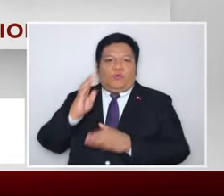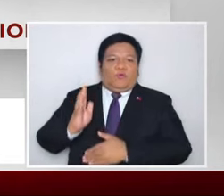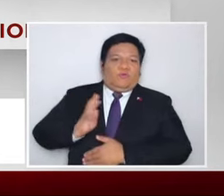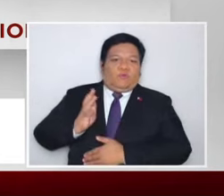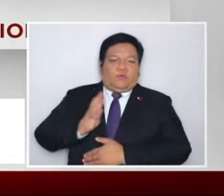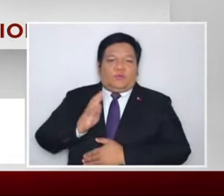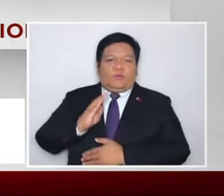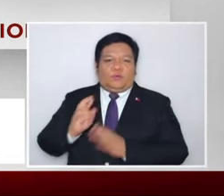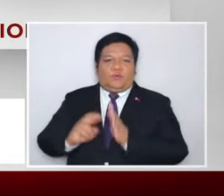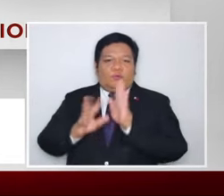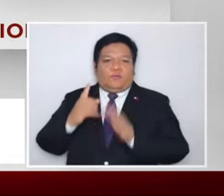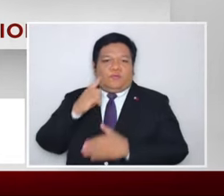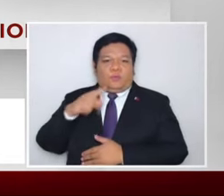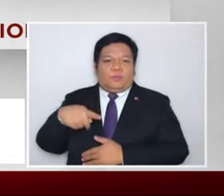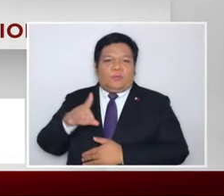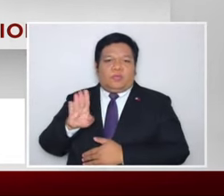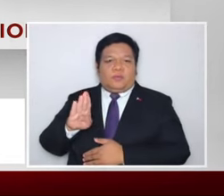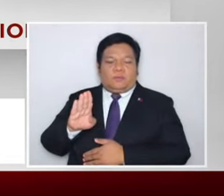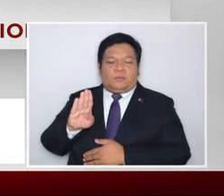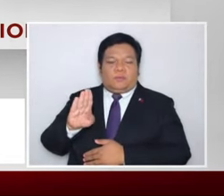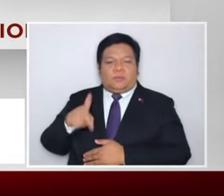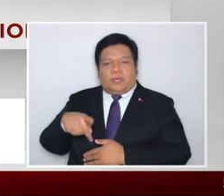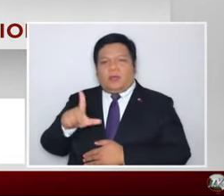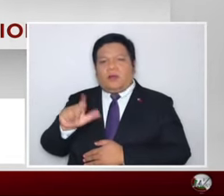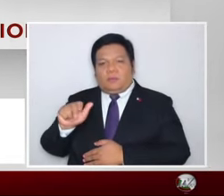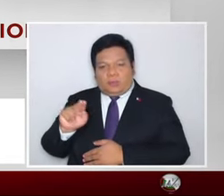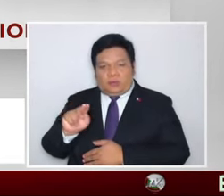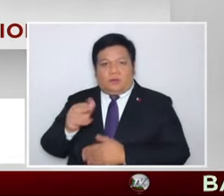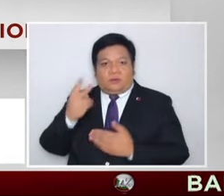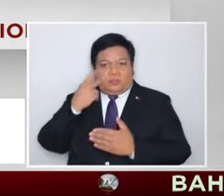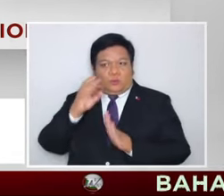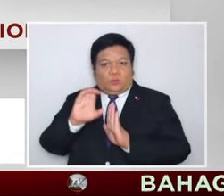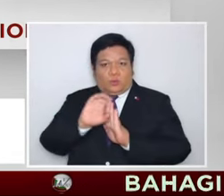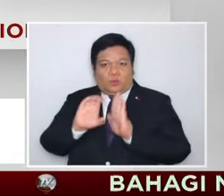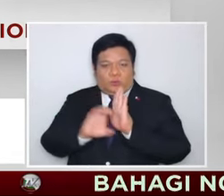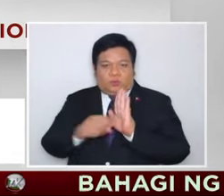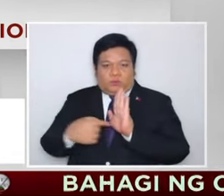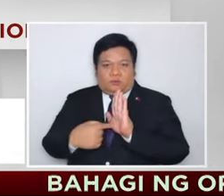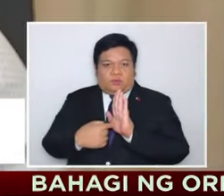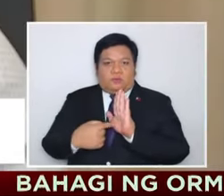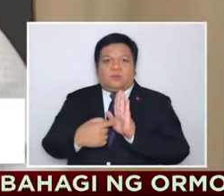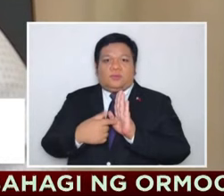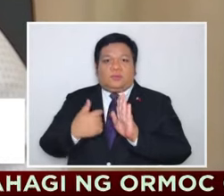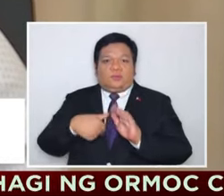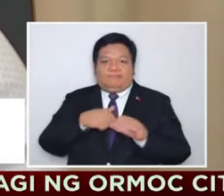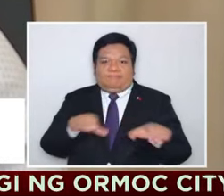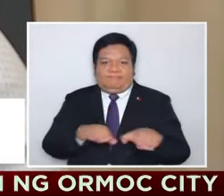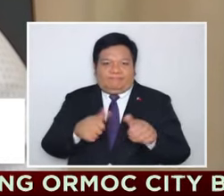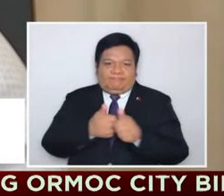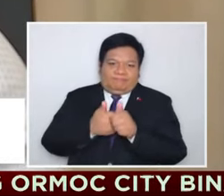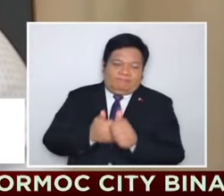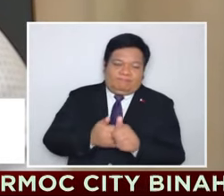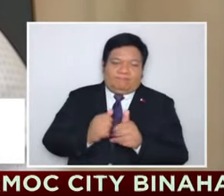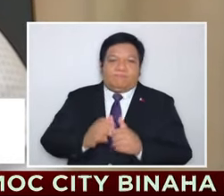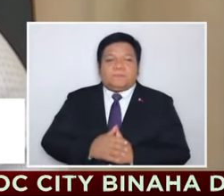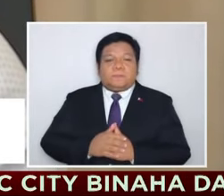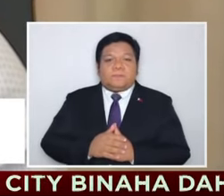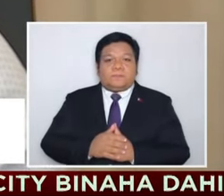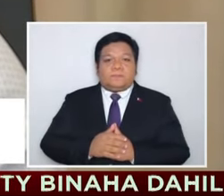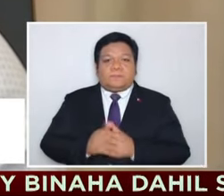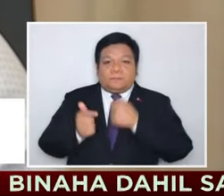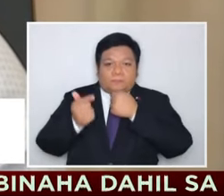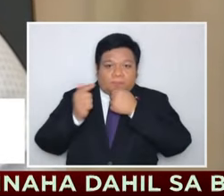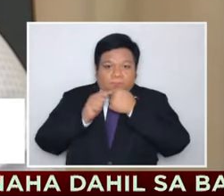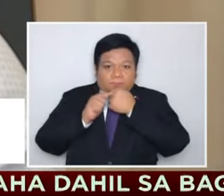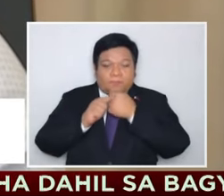representative of PDP Laban. Based on our constitution, yung action namin. Tumanggi muna magbigay ng pahayag